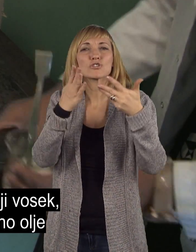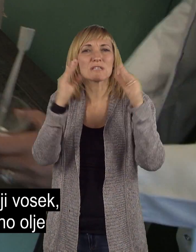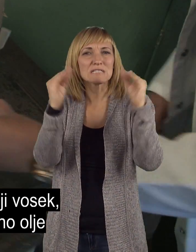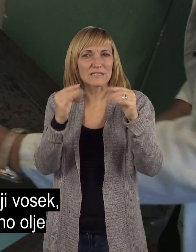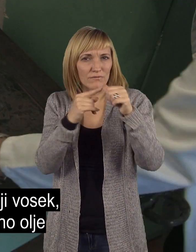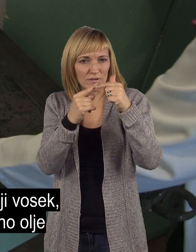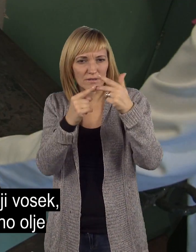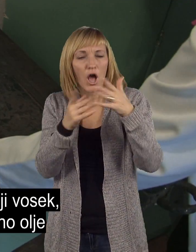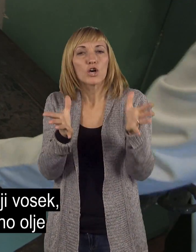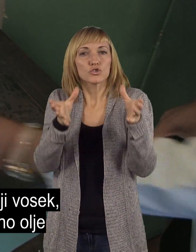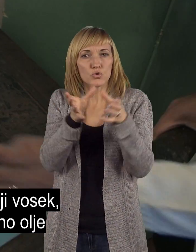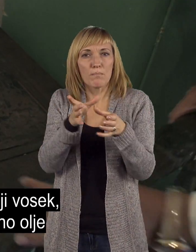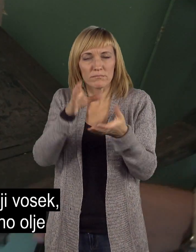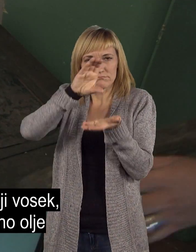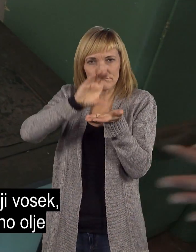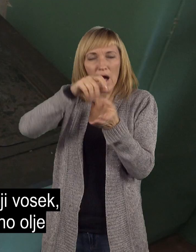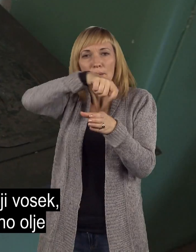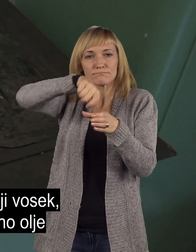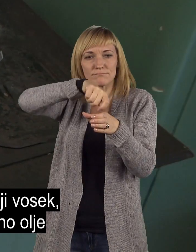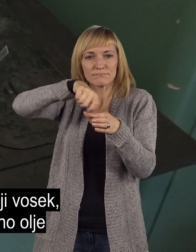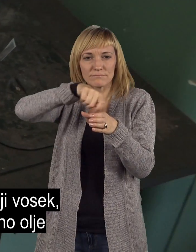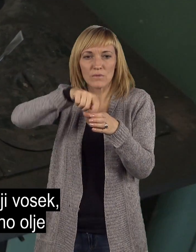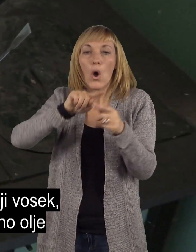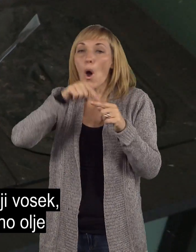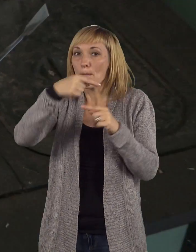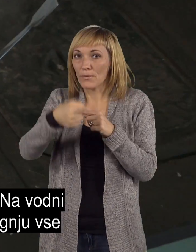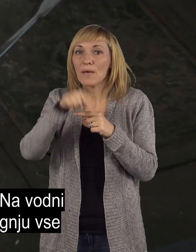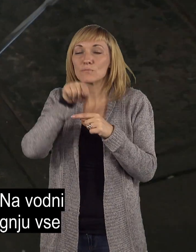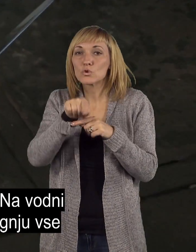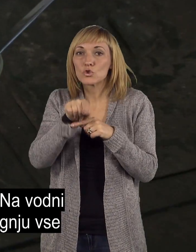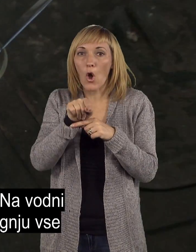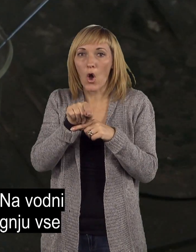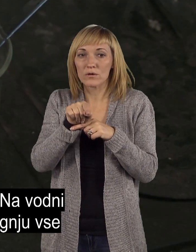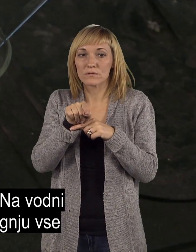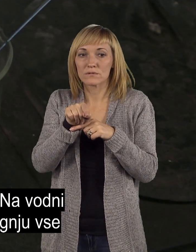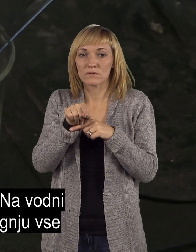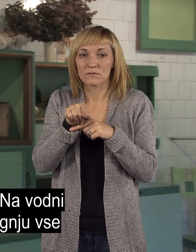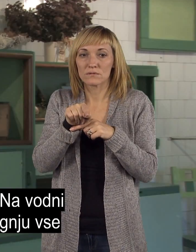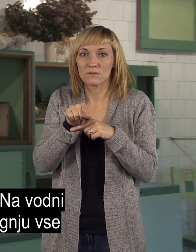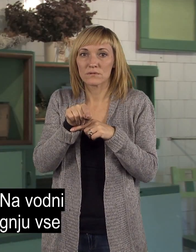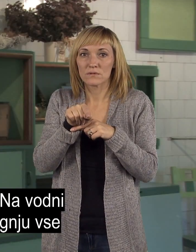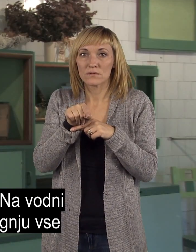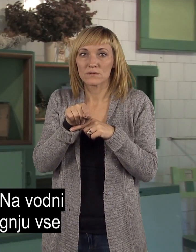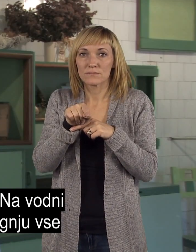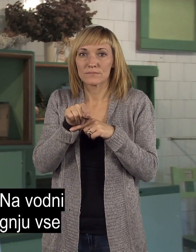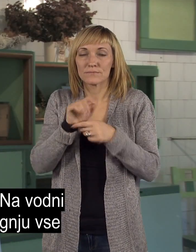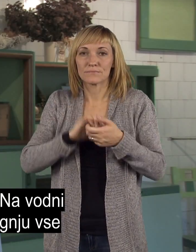prve 4 sestavine, damo skupaj v eni posodi, potem pa to